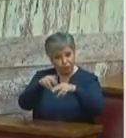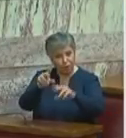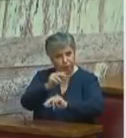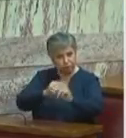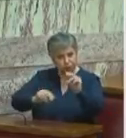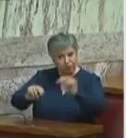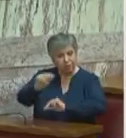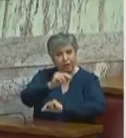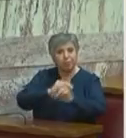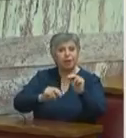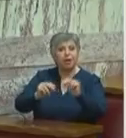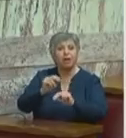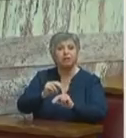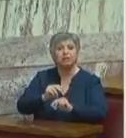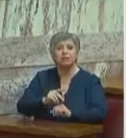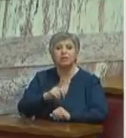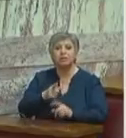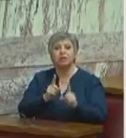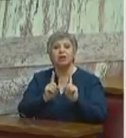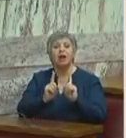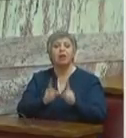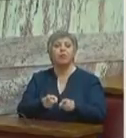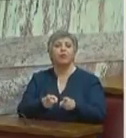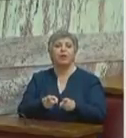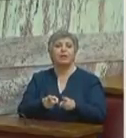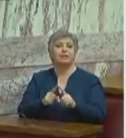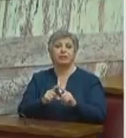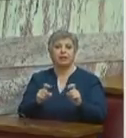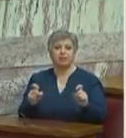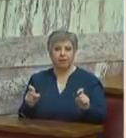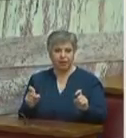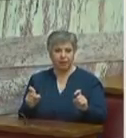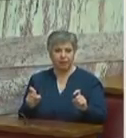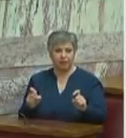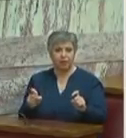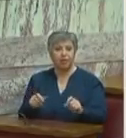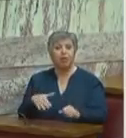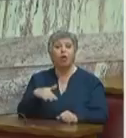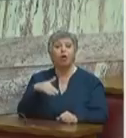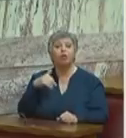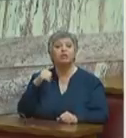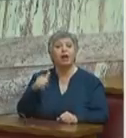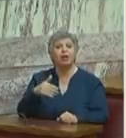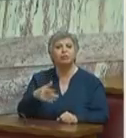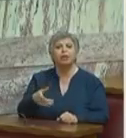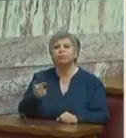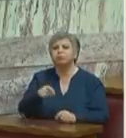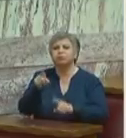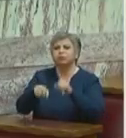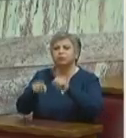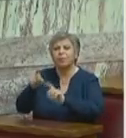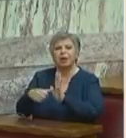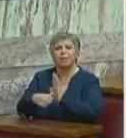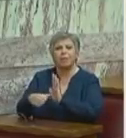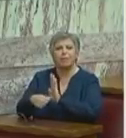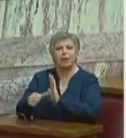δια του συμβουλίου του, είπε ησυχία, ότι κύριε Δρίτσα, παρακαλώ. Έχουν εξαλειφθεί άλλα αδικήματα και άλλα πάνε